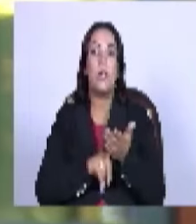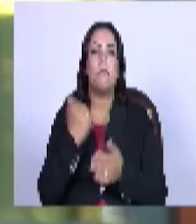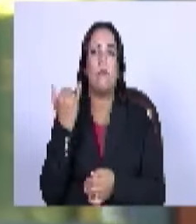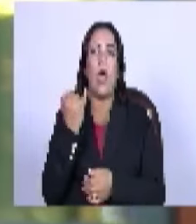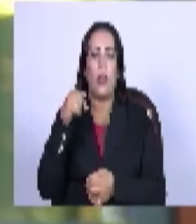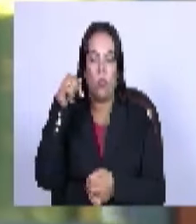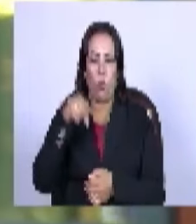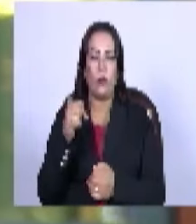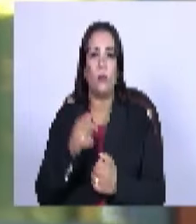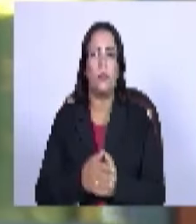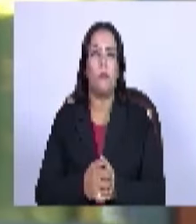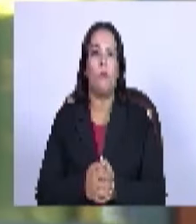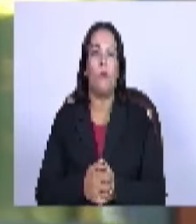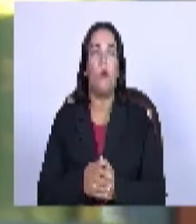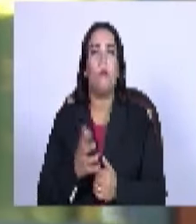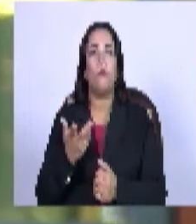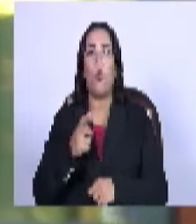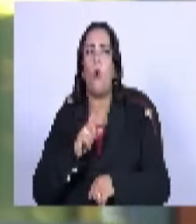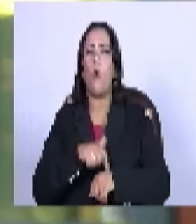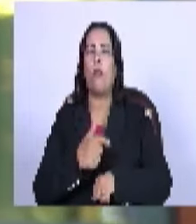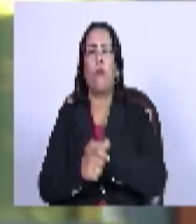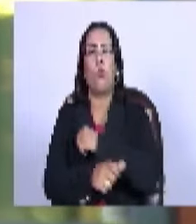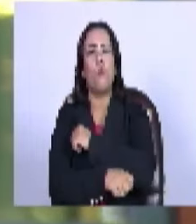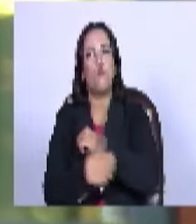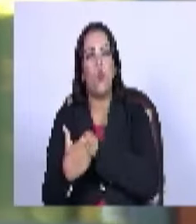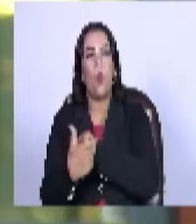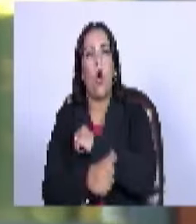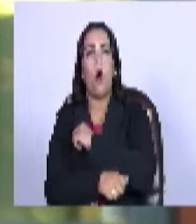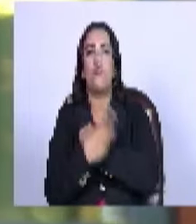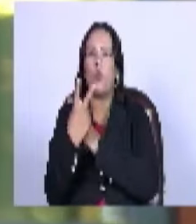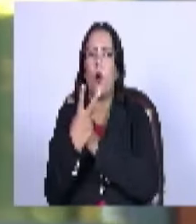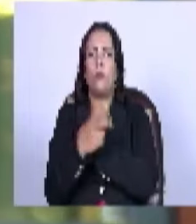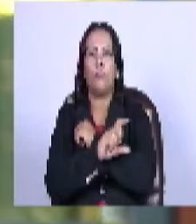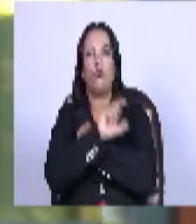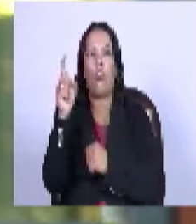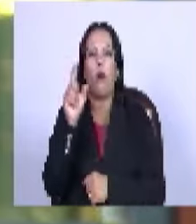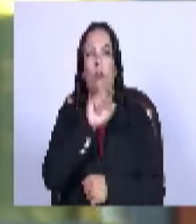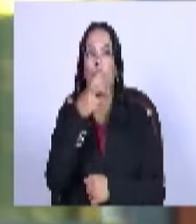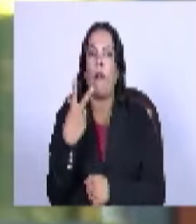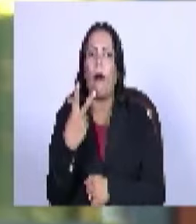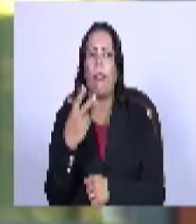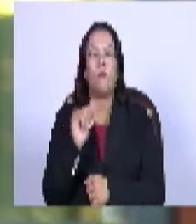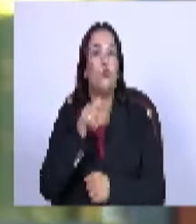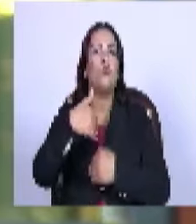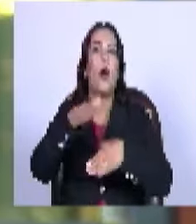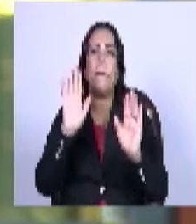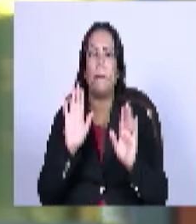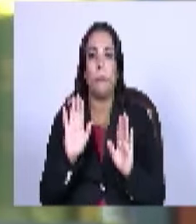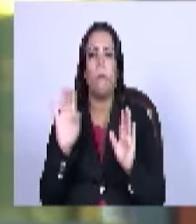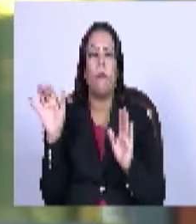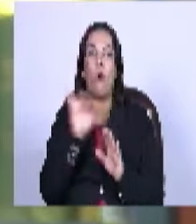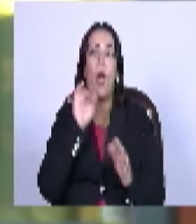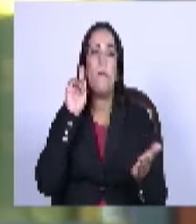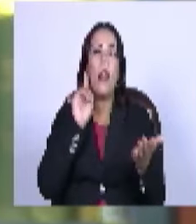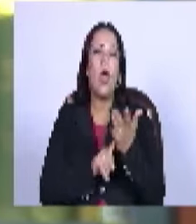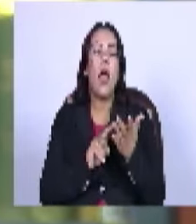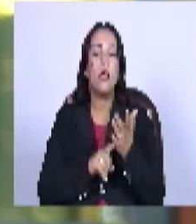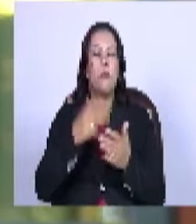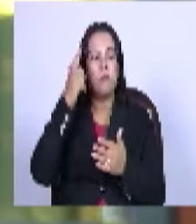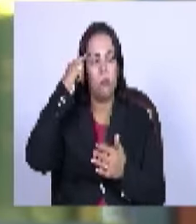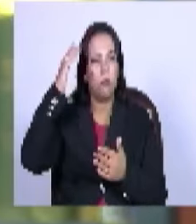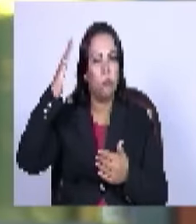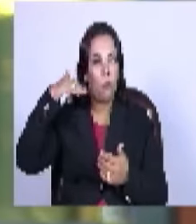يحلها قد تستغرق اسبوع اسبوعين شهر شهرين مش ده الموضوع لكن لابد ان يضع في